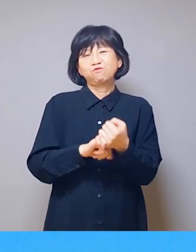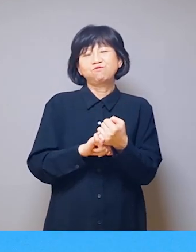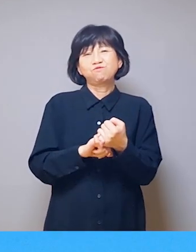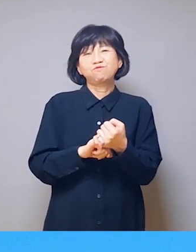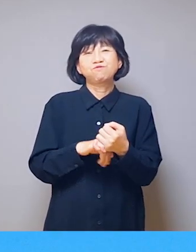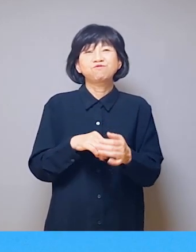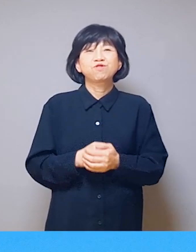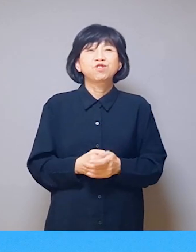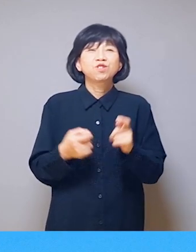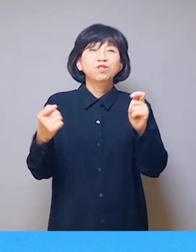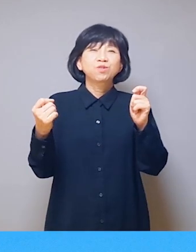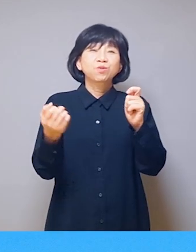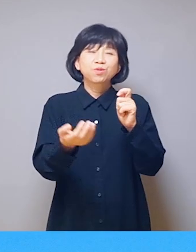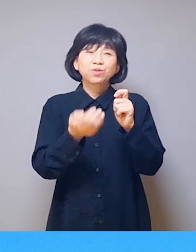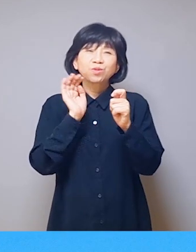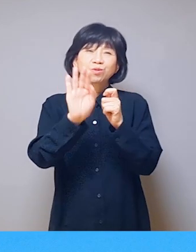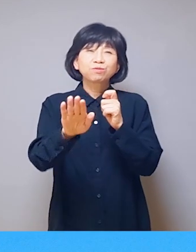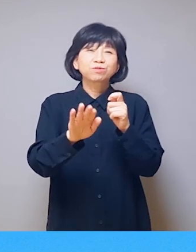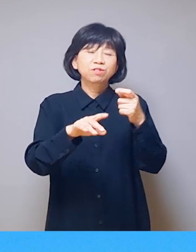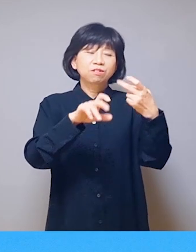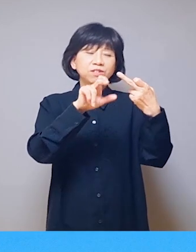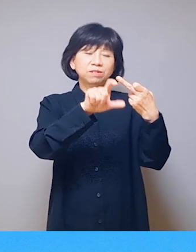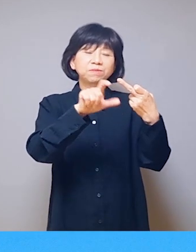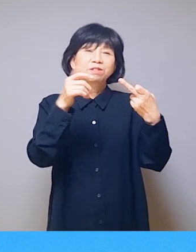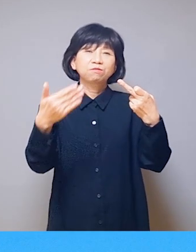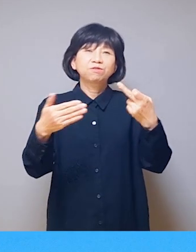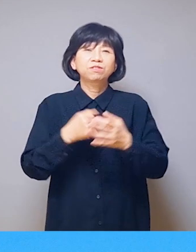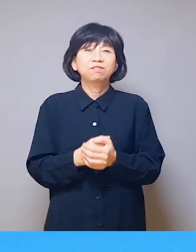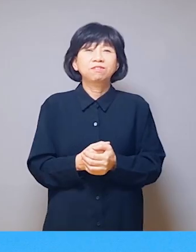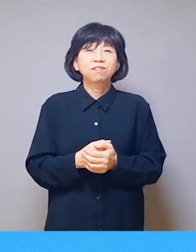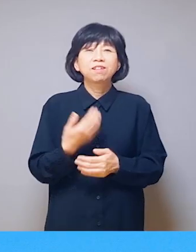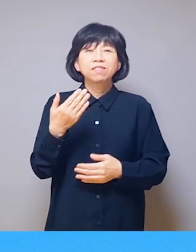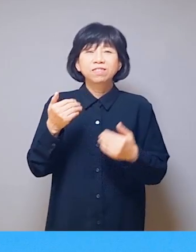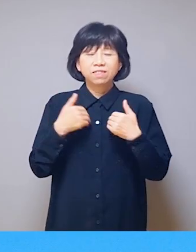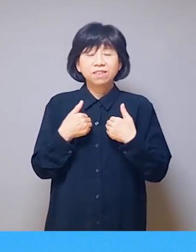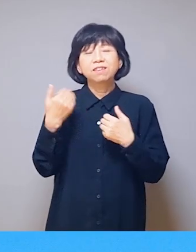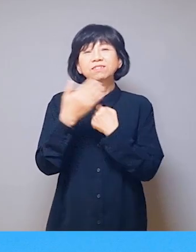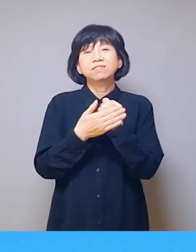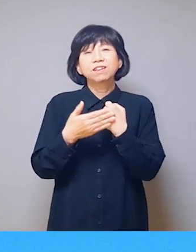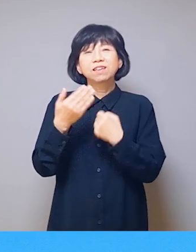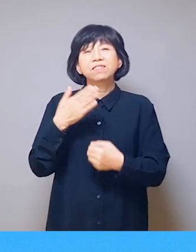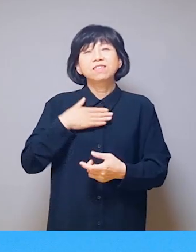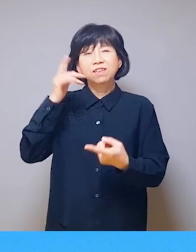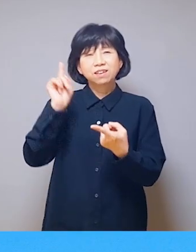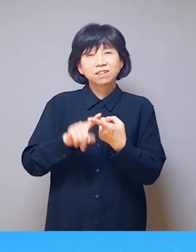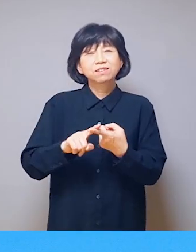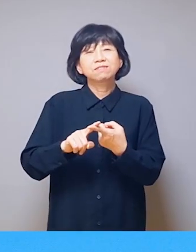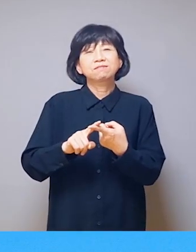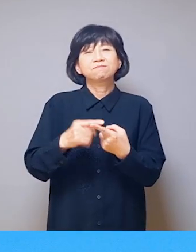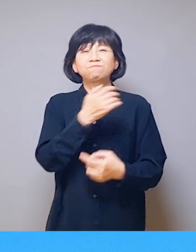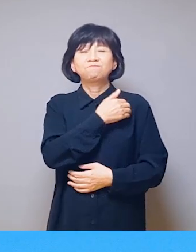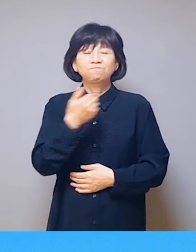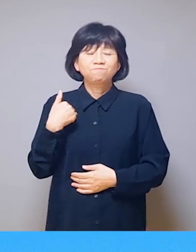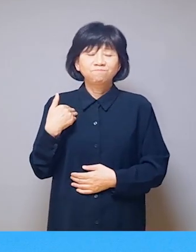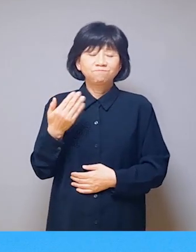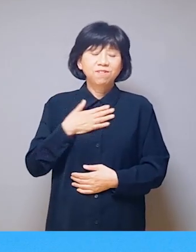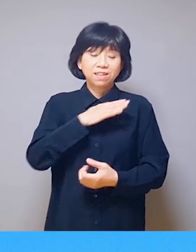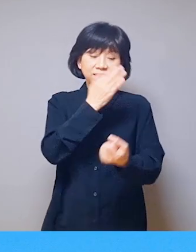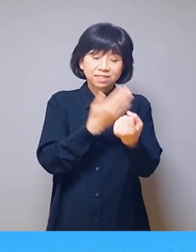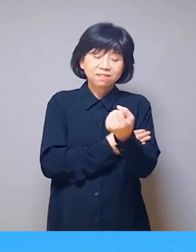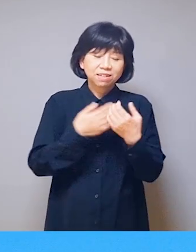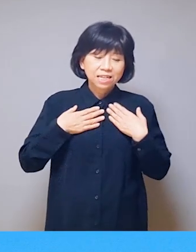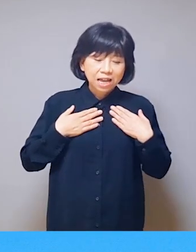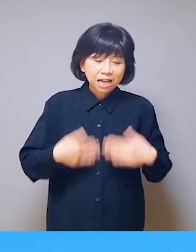고린도후서 12장 9절에서 이렇게 고백해요. 내 은혜가 내게 족하도다. 이는 내 능력이 약한